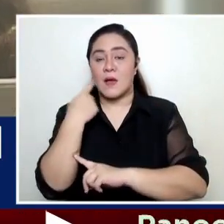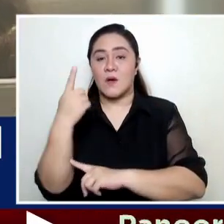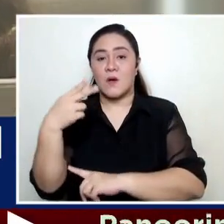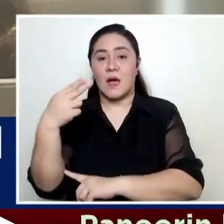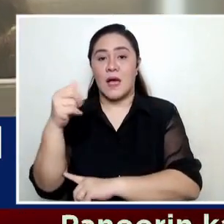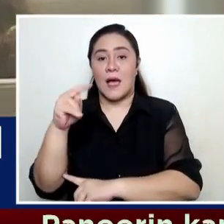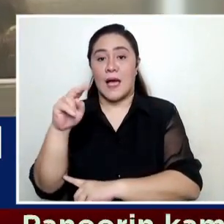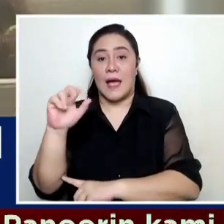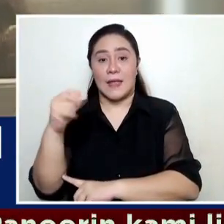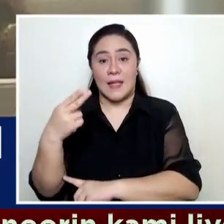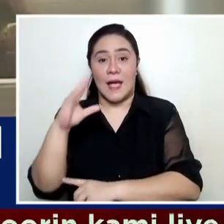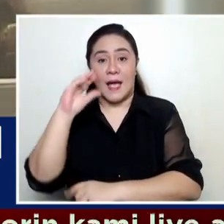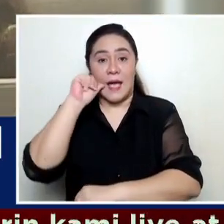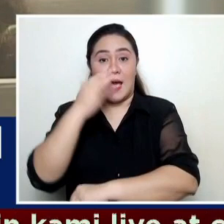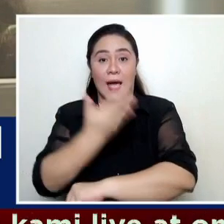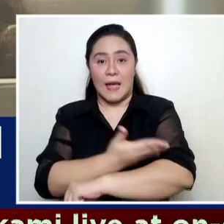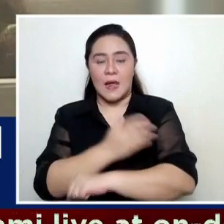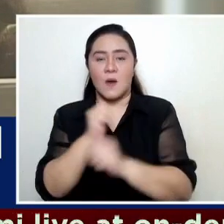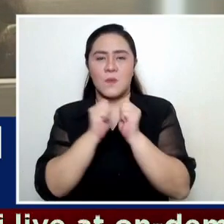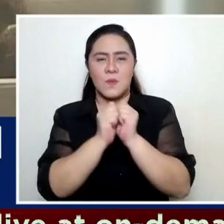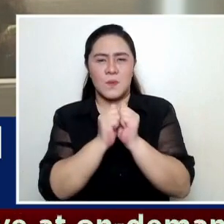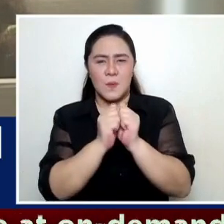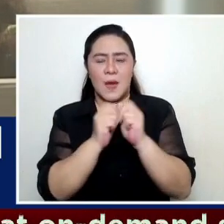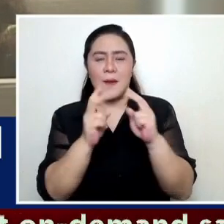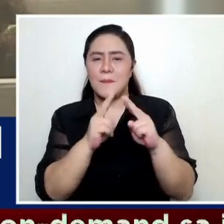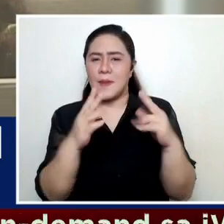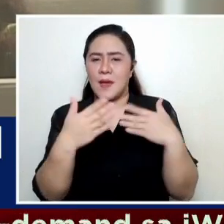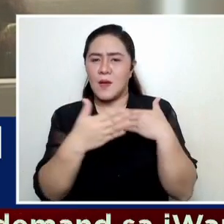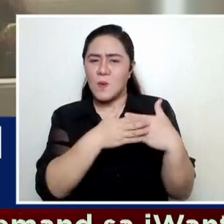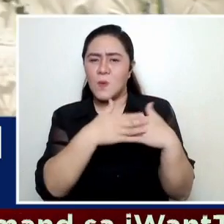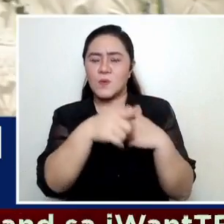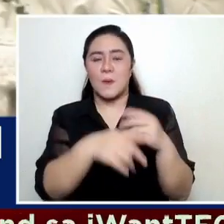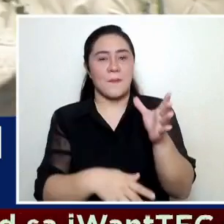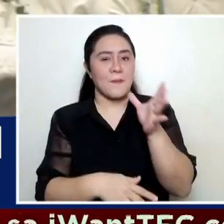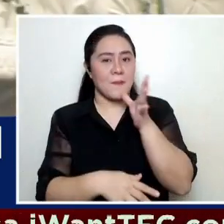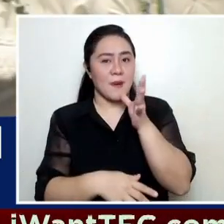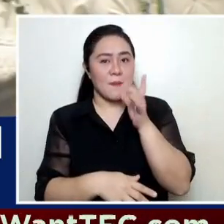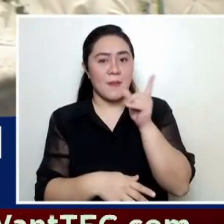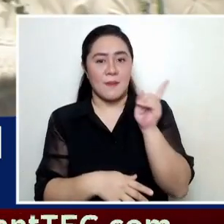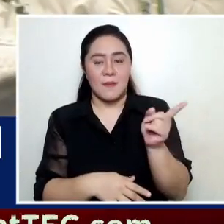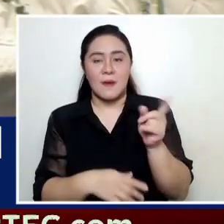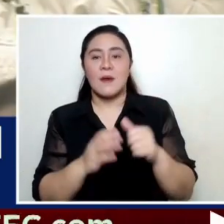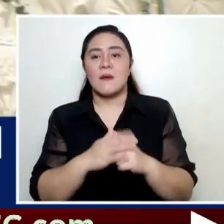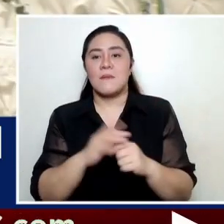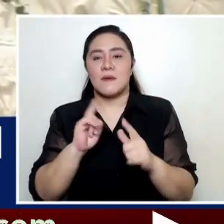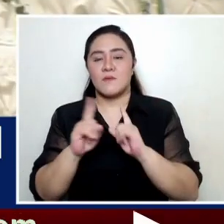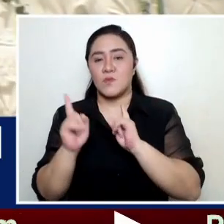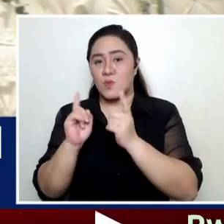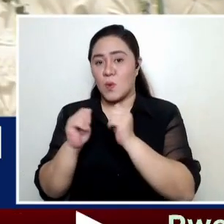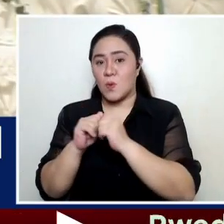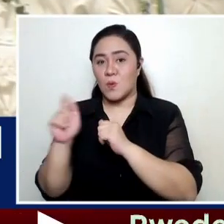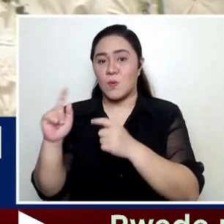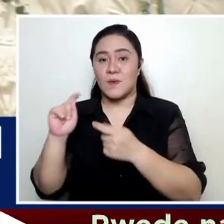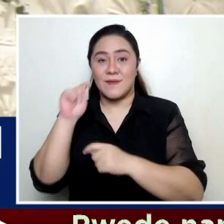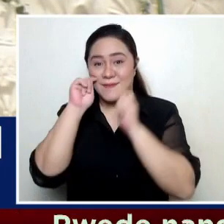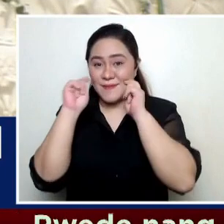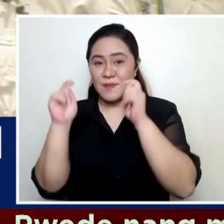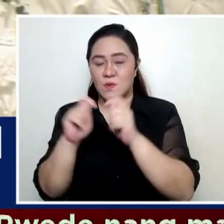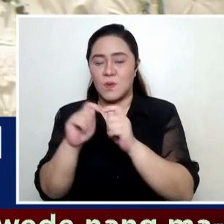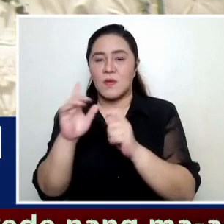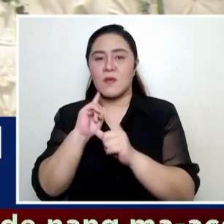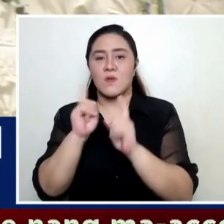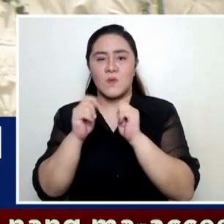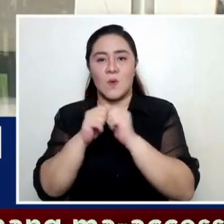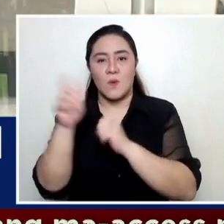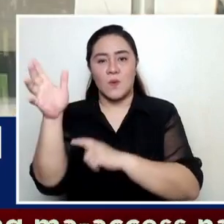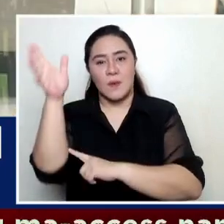ina. Araw-araw umanong nakikiusap na itong si Hannah sa kakambal na si Kelsey at sa ama na kung maaari ay makapunta na